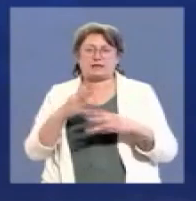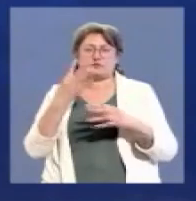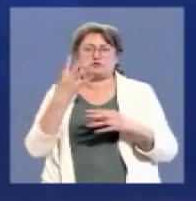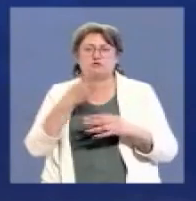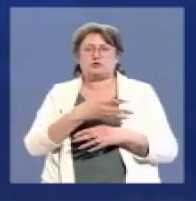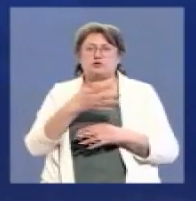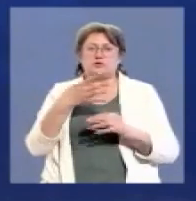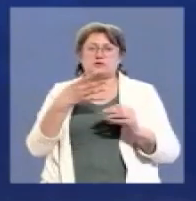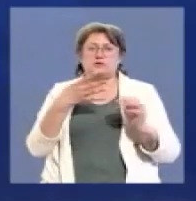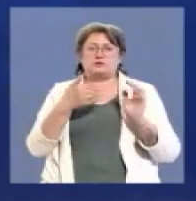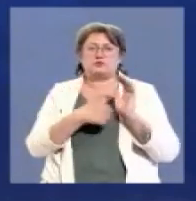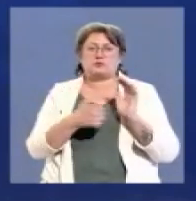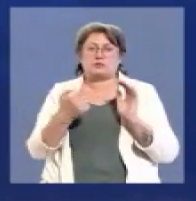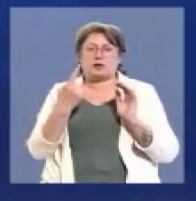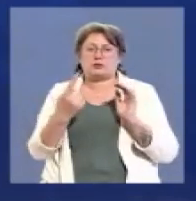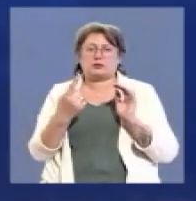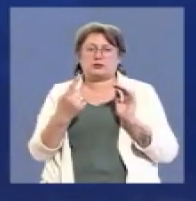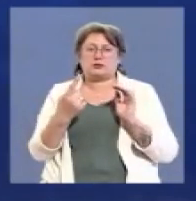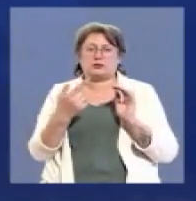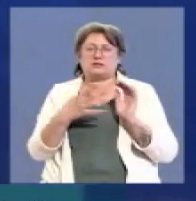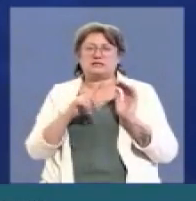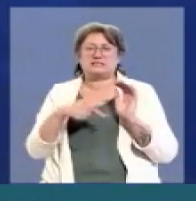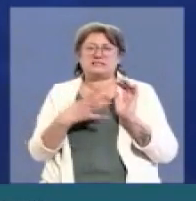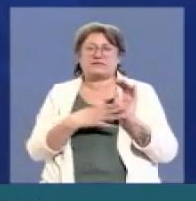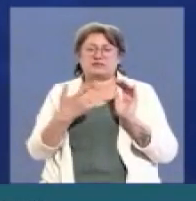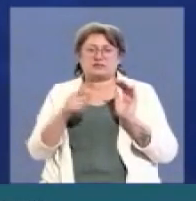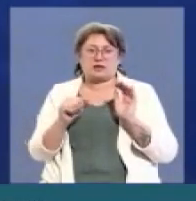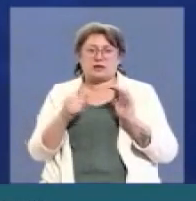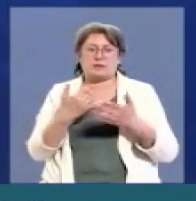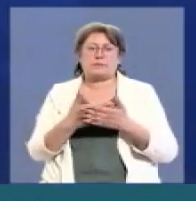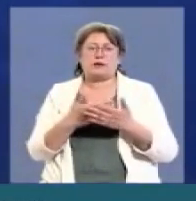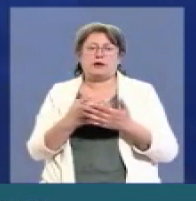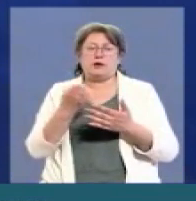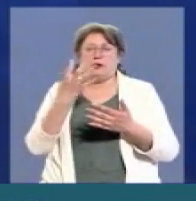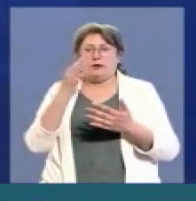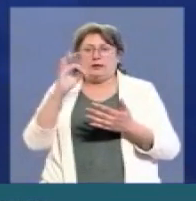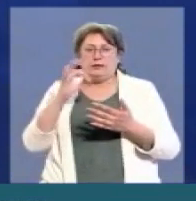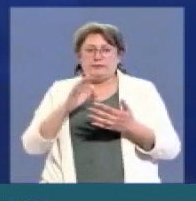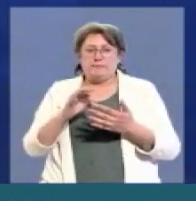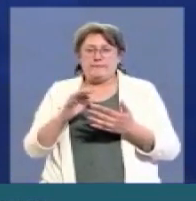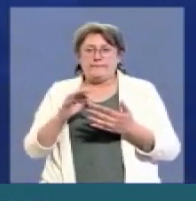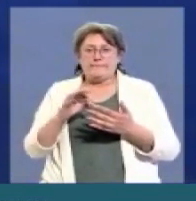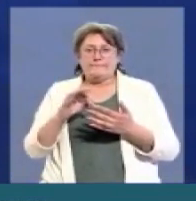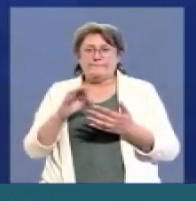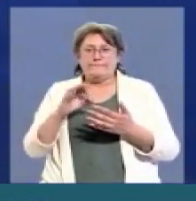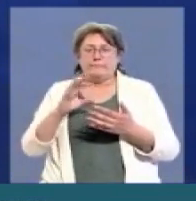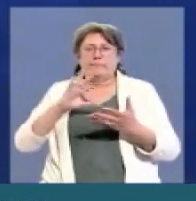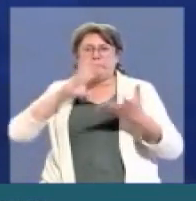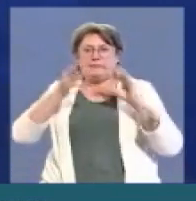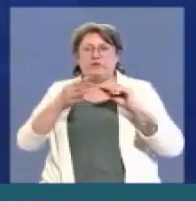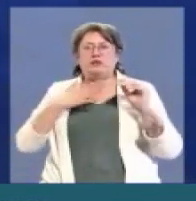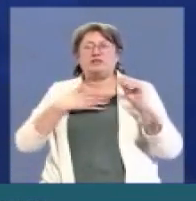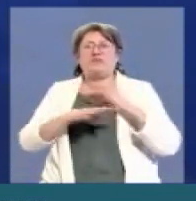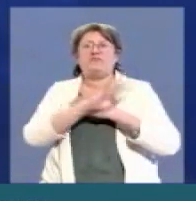составляет 4601,9 гектар. Что примерно 14% от покрытой лесом